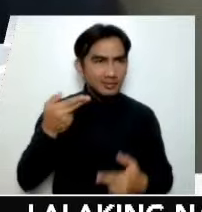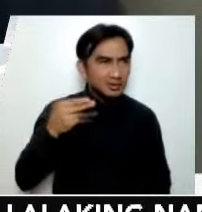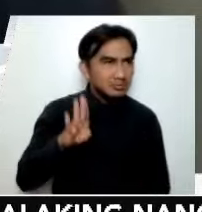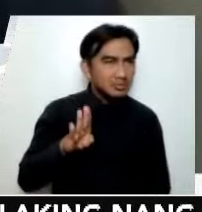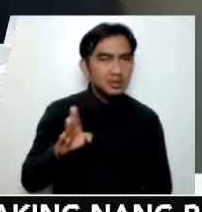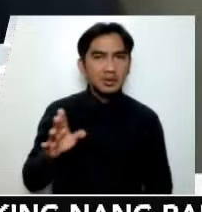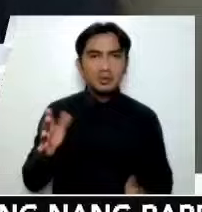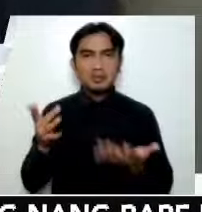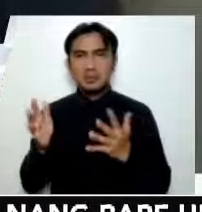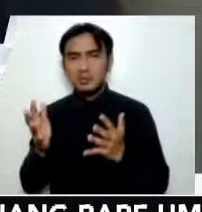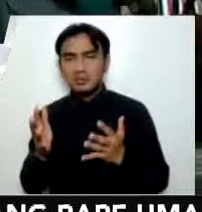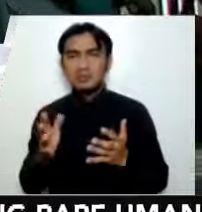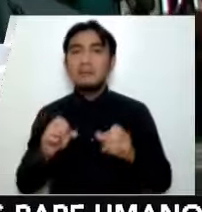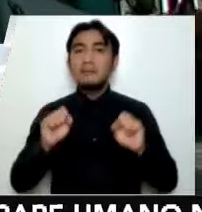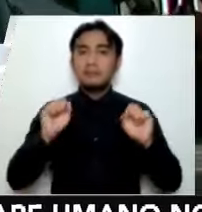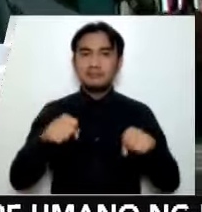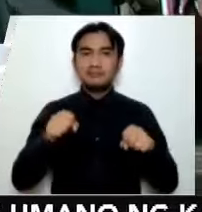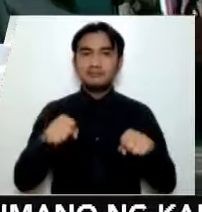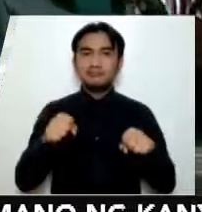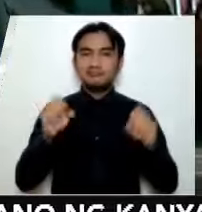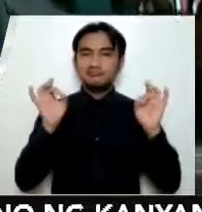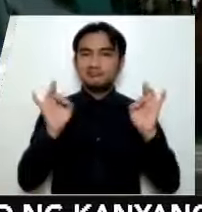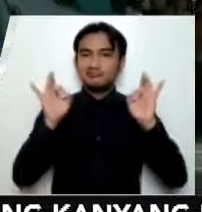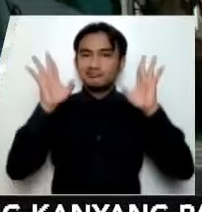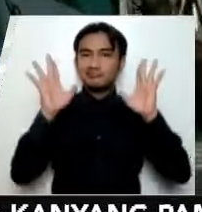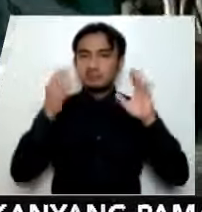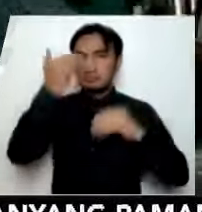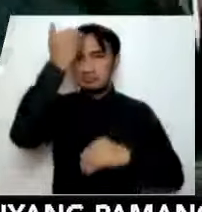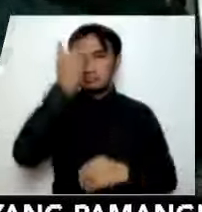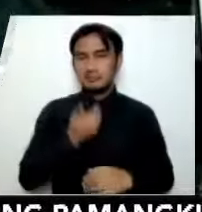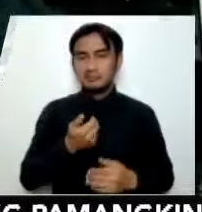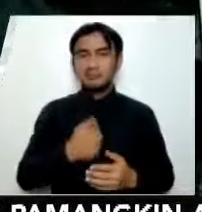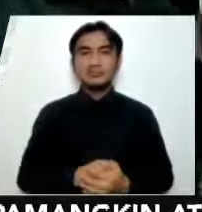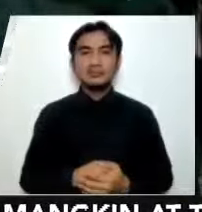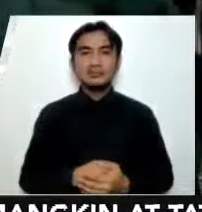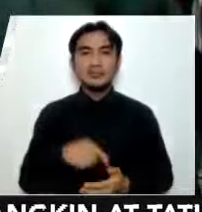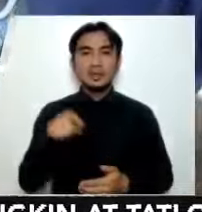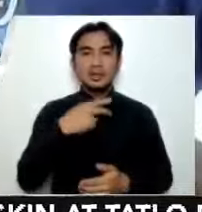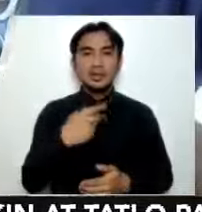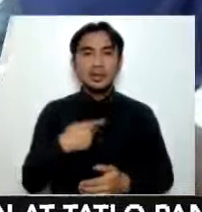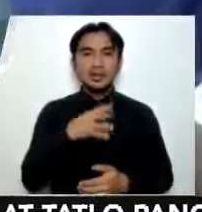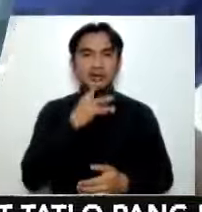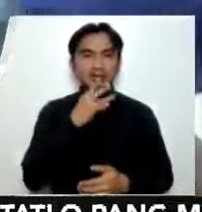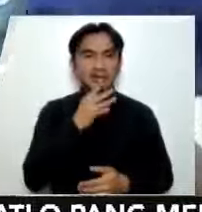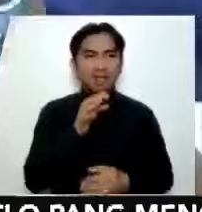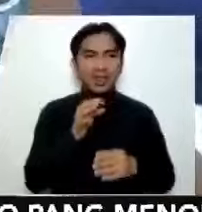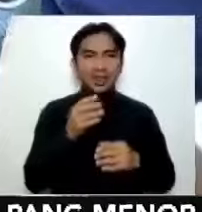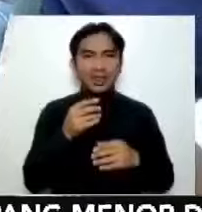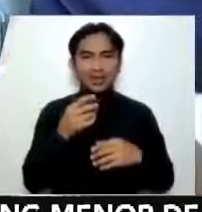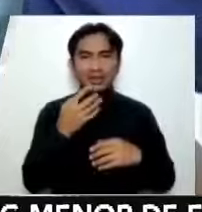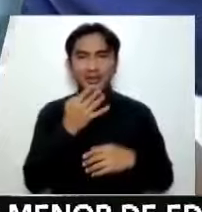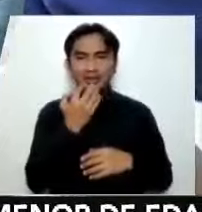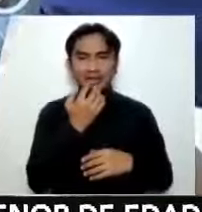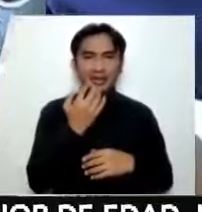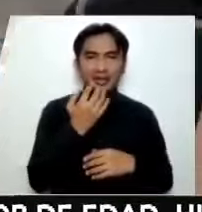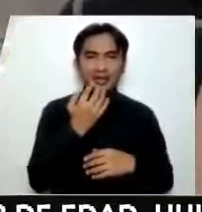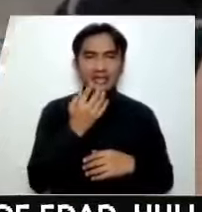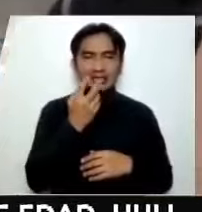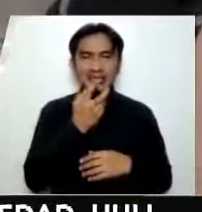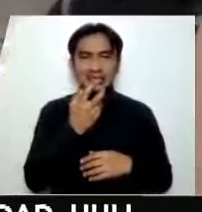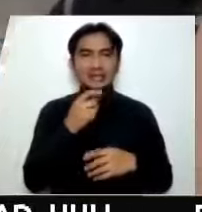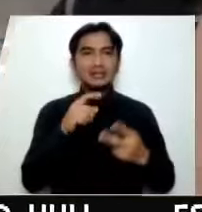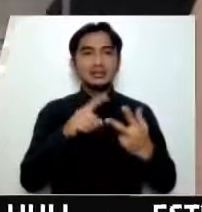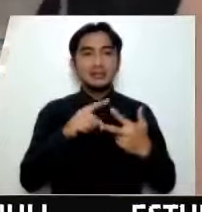wala may previous stroke kaya kapag nakakaranas ng pagkautal pagkawalan ng balanse biglang panlalabo ng mata